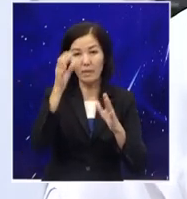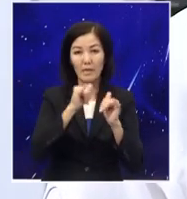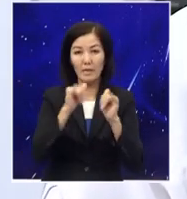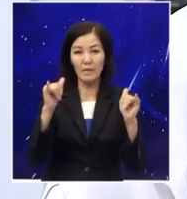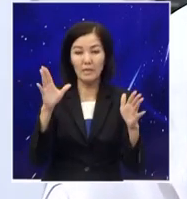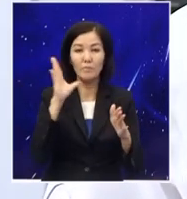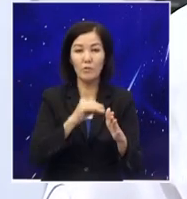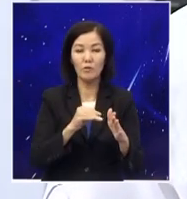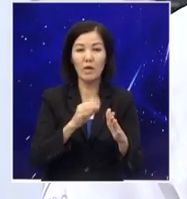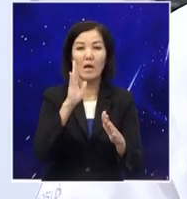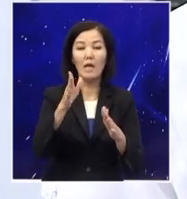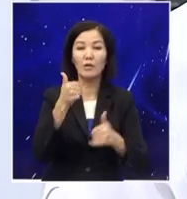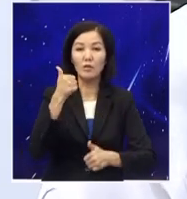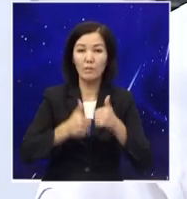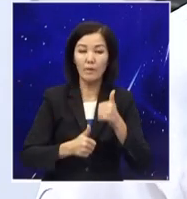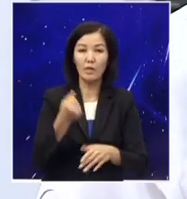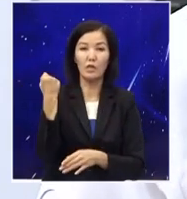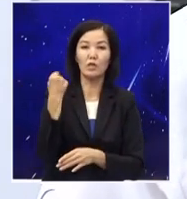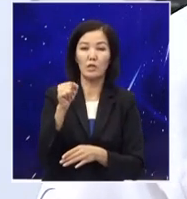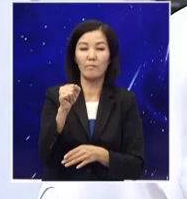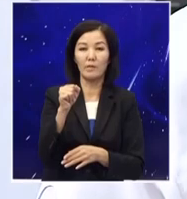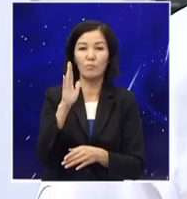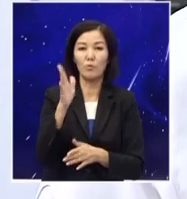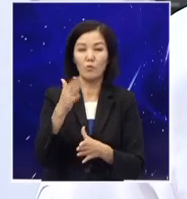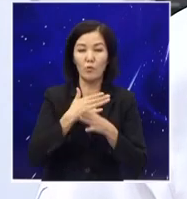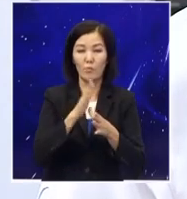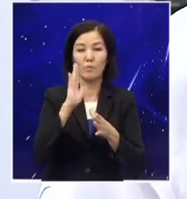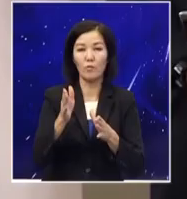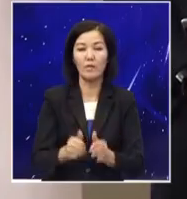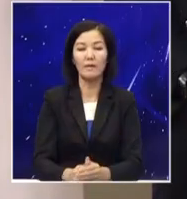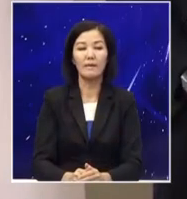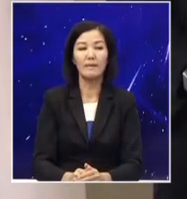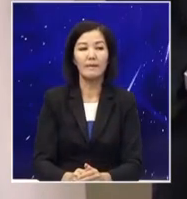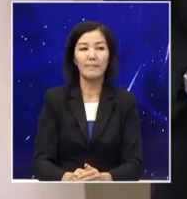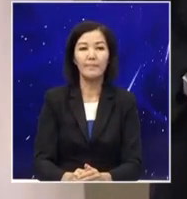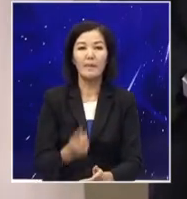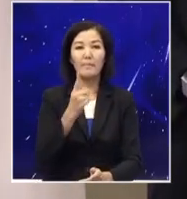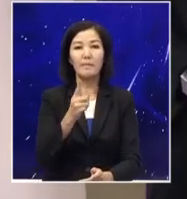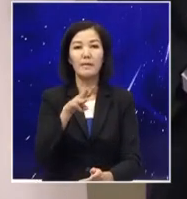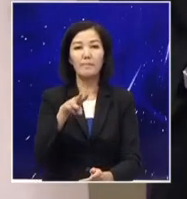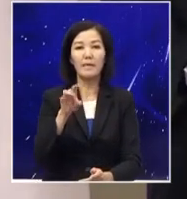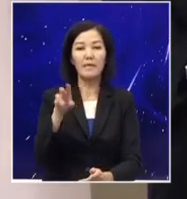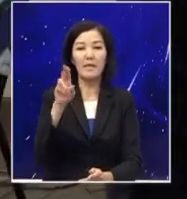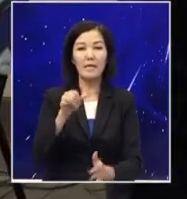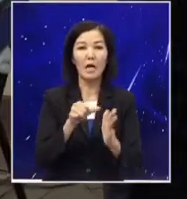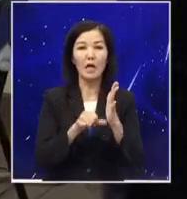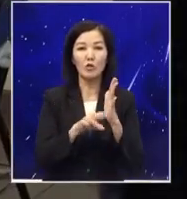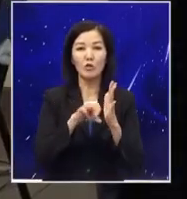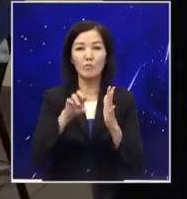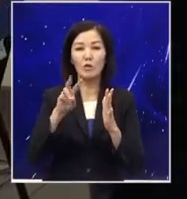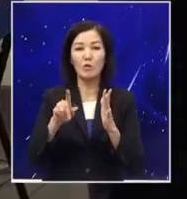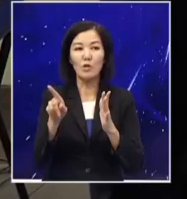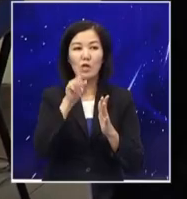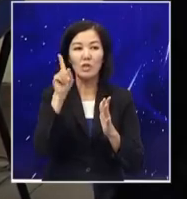уақытта түрлі чемпионаттарда олардың жеңімпаз атануына сеп болады деп ойлаймын. 1 миллиард 600 миллион. Бұл жас маман